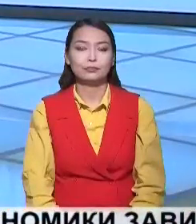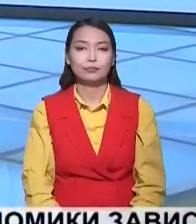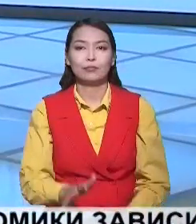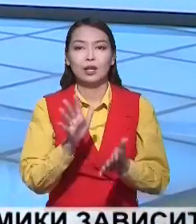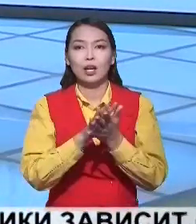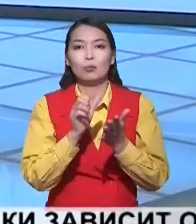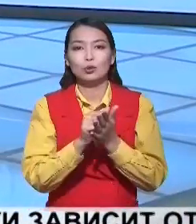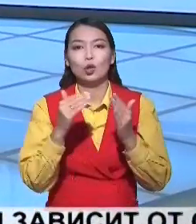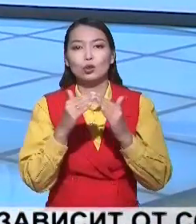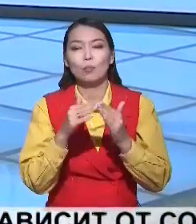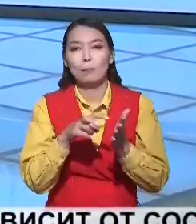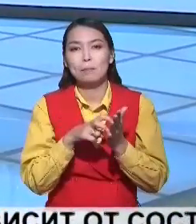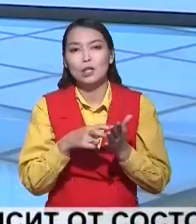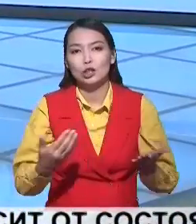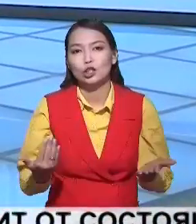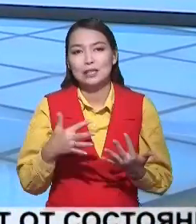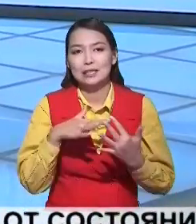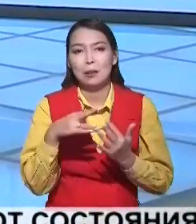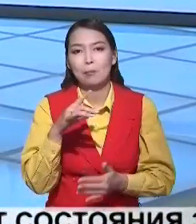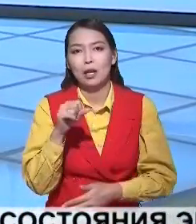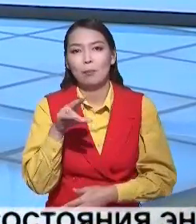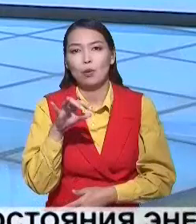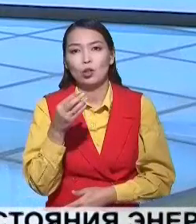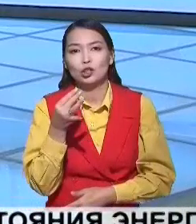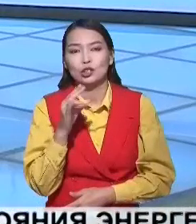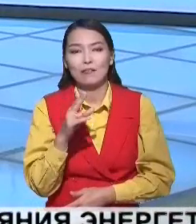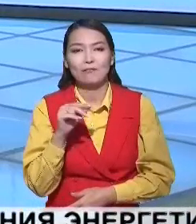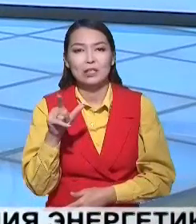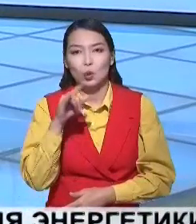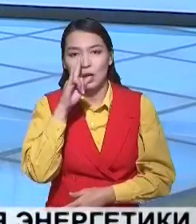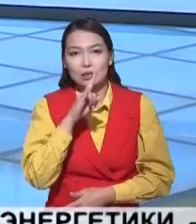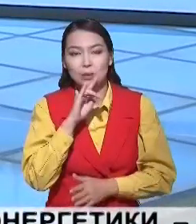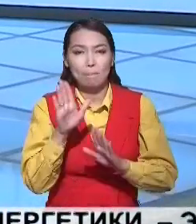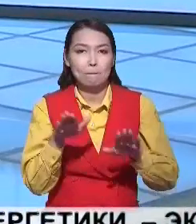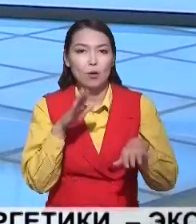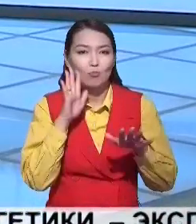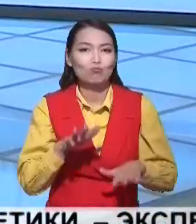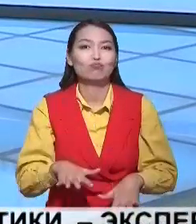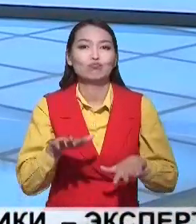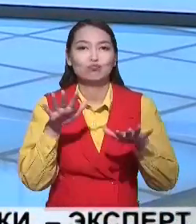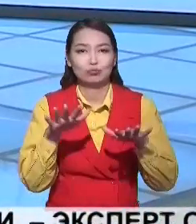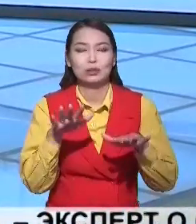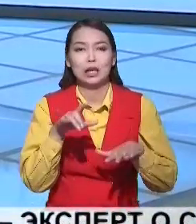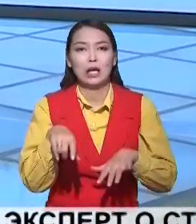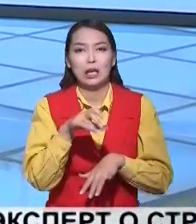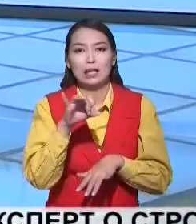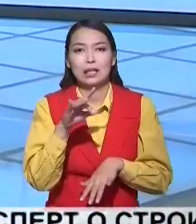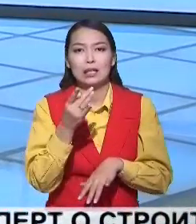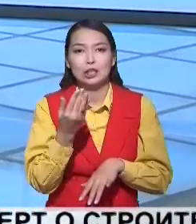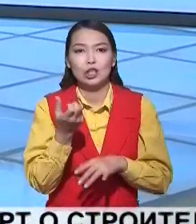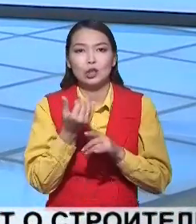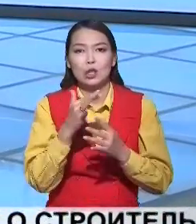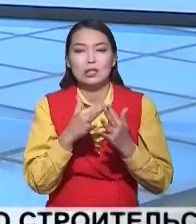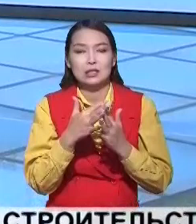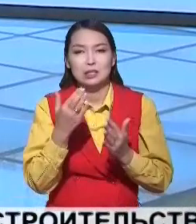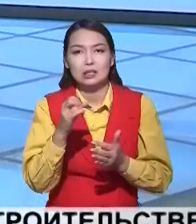Обрушение домов боятся жители села Прапорщиково в Восточном Казахстане. После паводков здесь размыло русло реки Иртыш. У некоторых сельчан обрушились сараи.